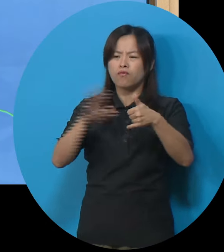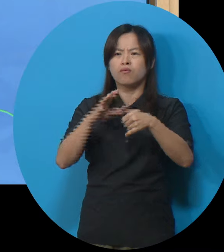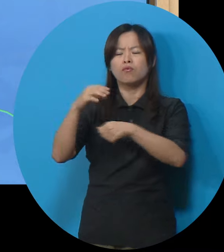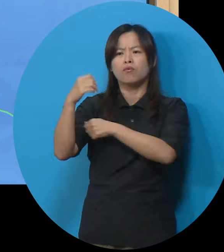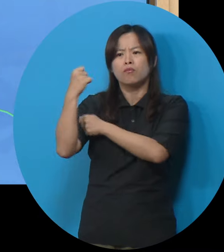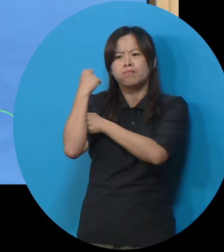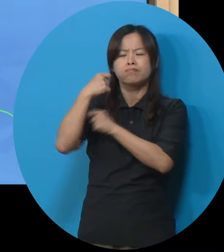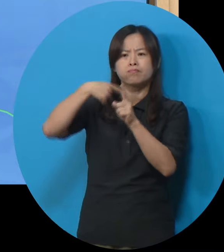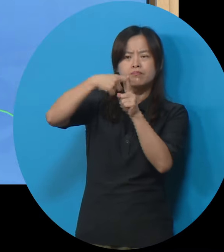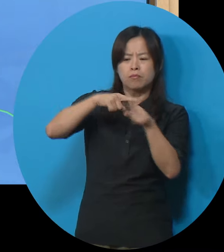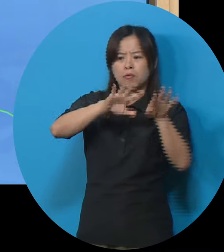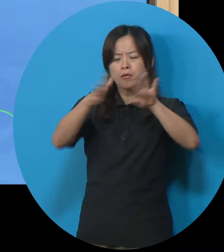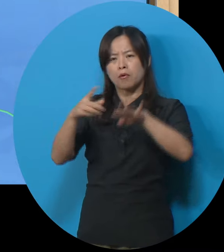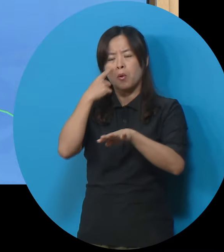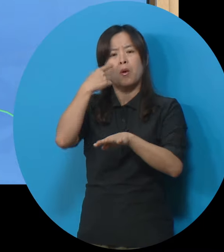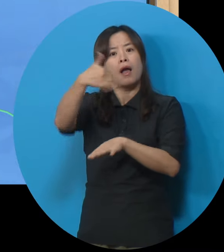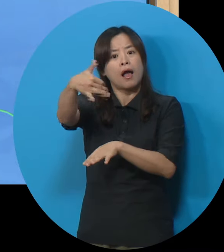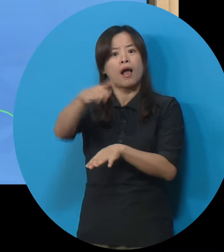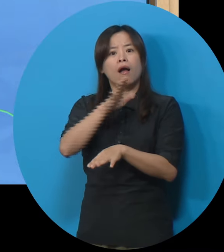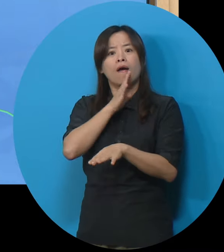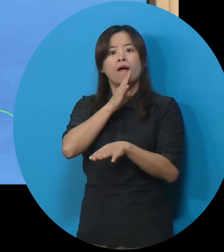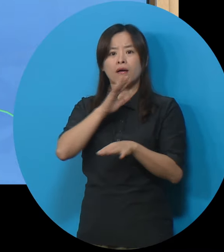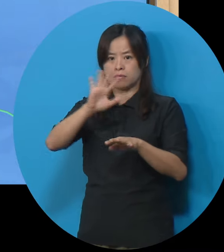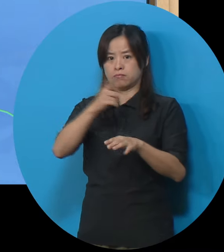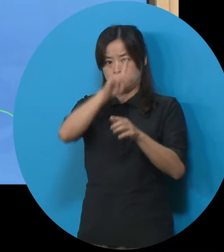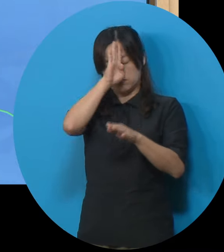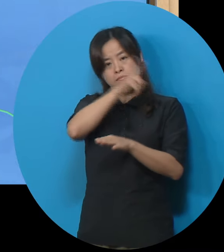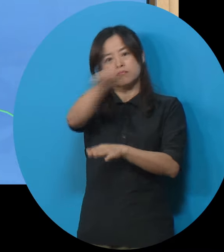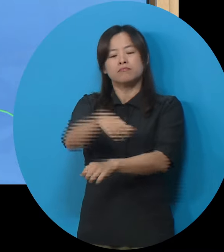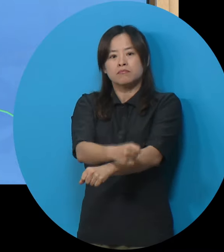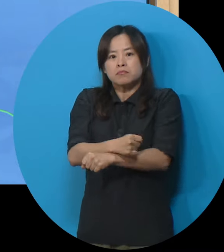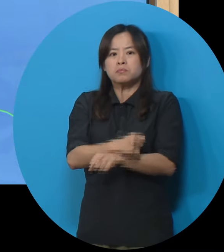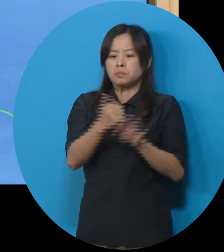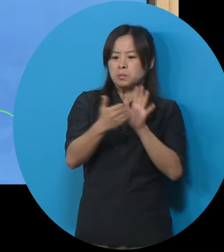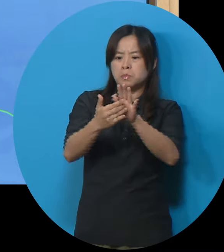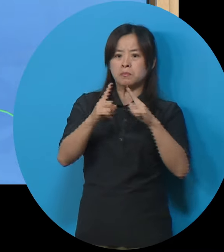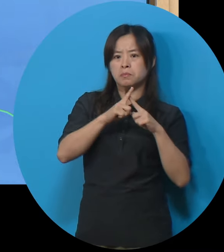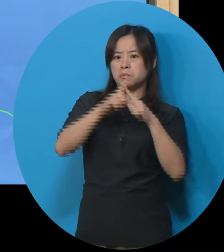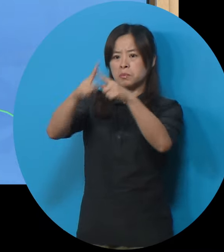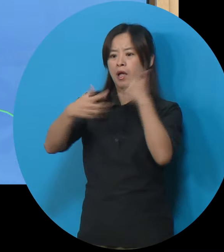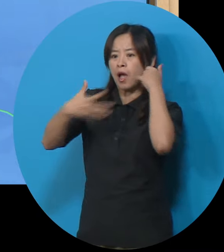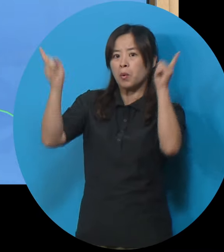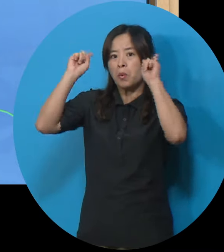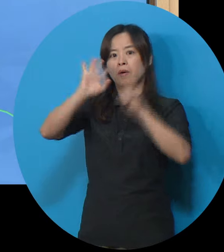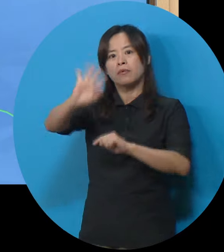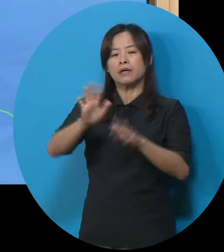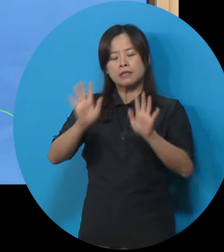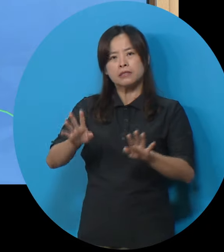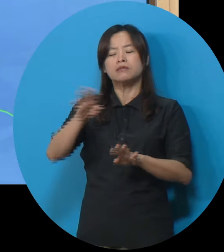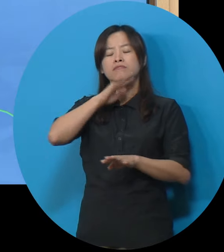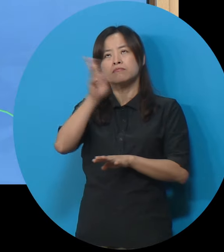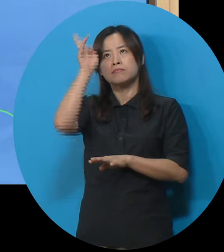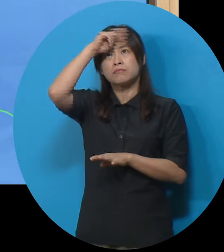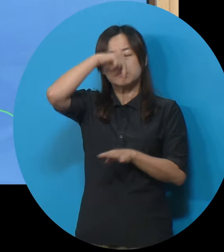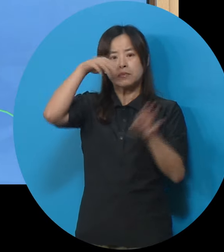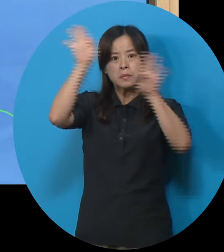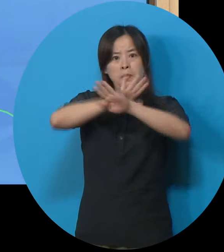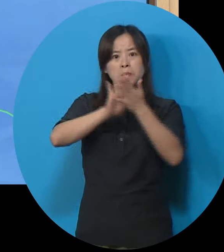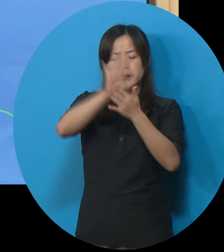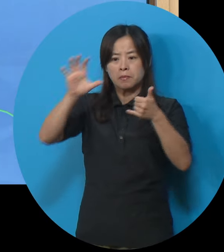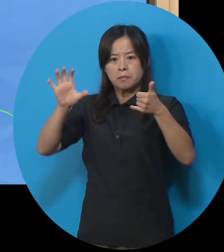是浪的状况还不是非常明显的大不过我们还是请大家尽量避免前往海边活动今天下半天到晚上之后